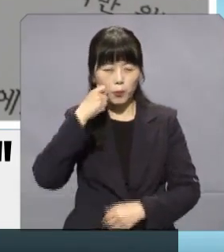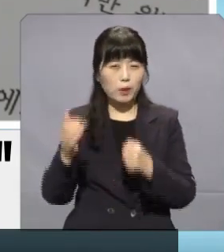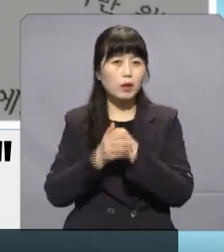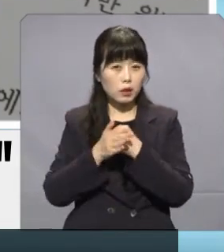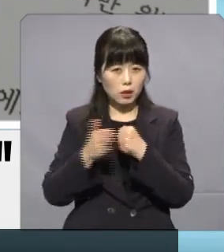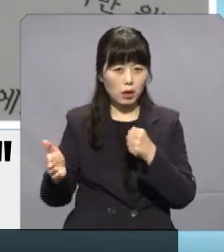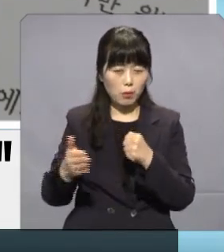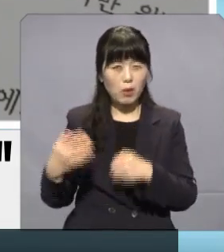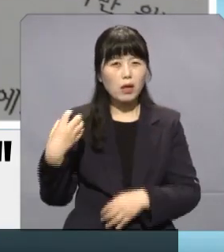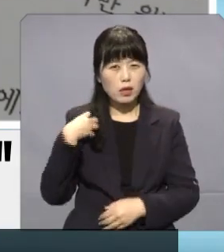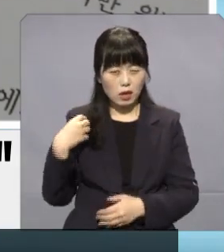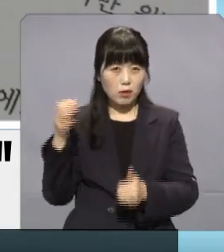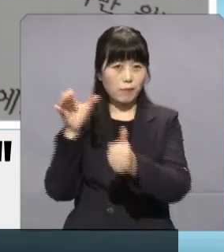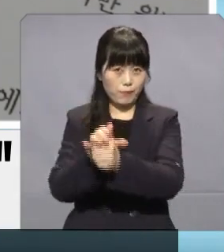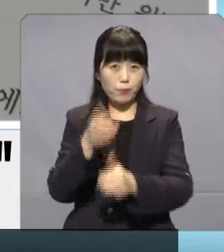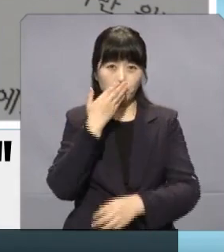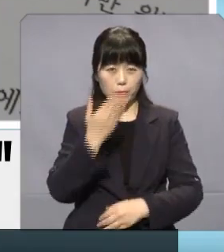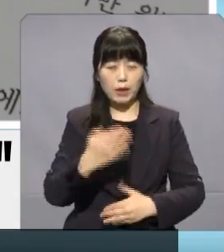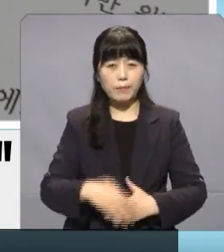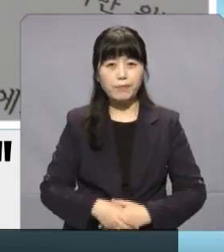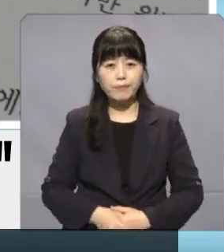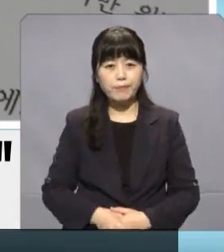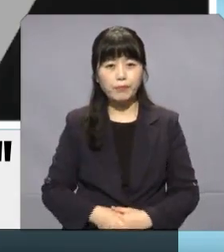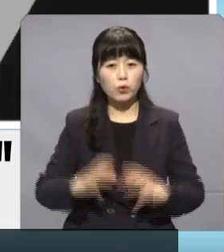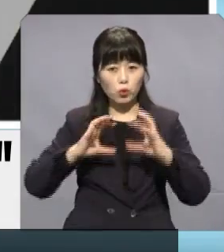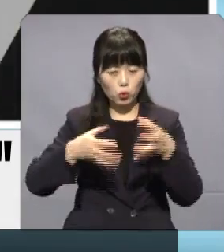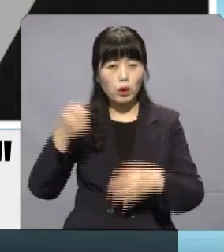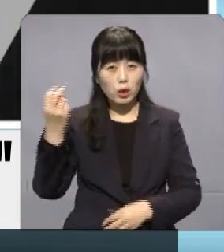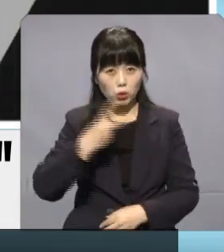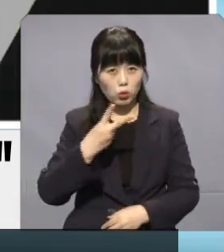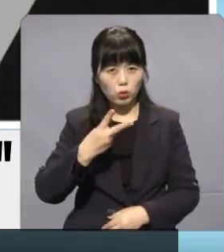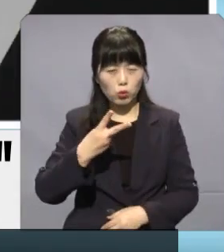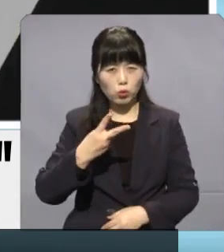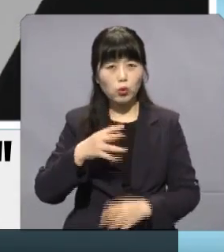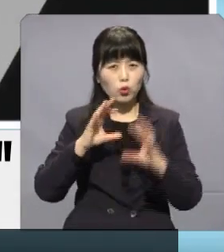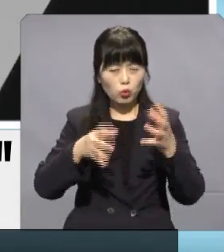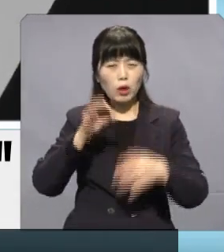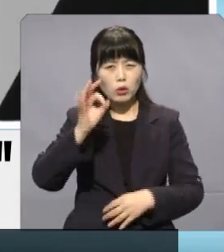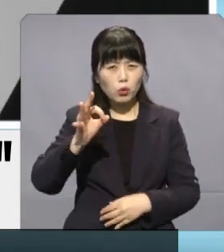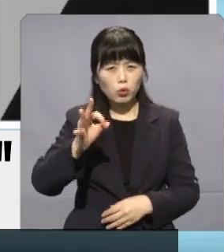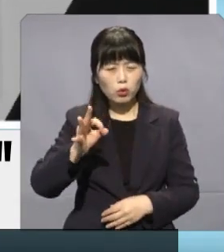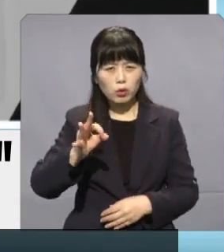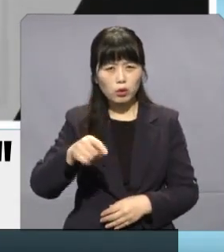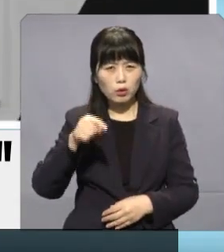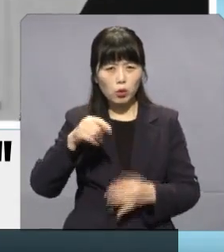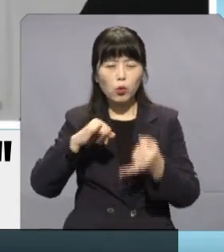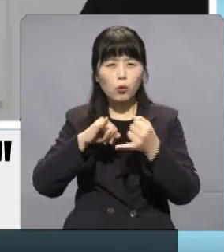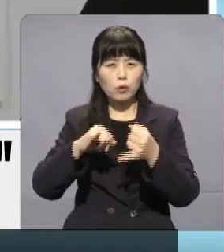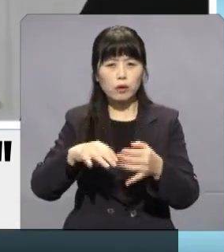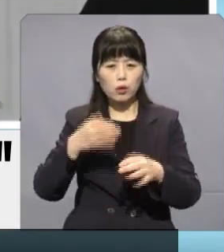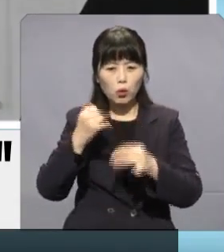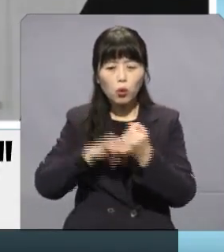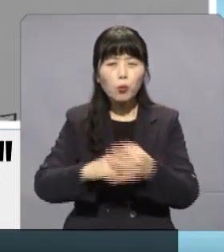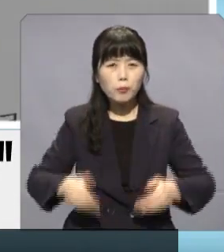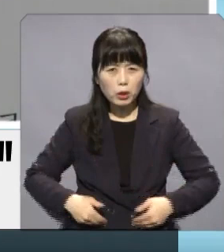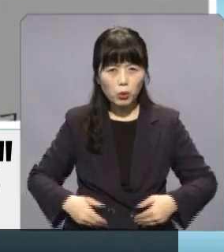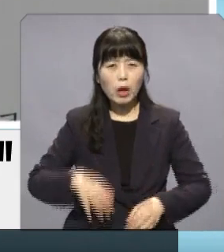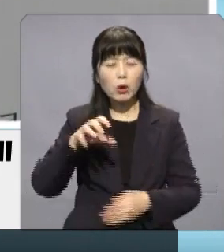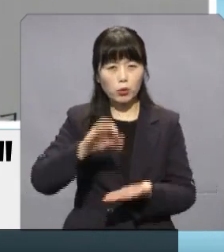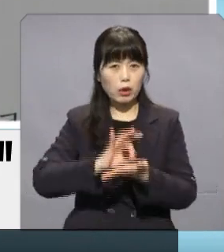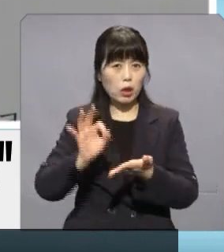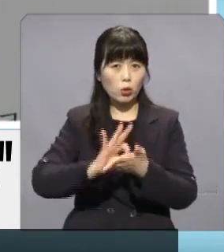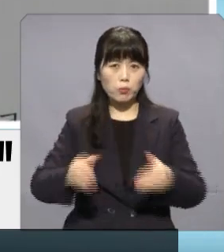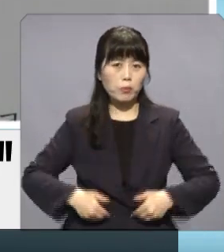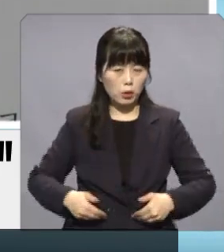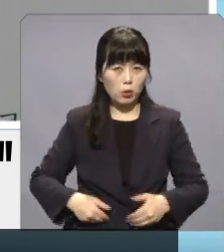부분에 대해서 책임을 좀 질 필요가 있다고 봅니다 그 국가 또는 눈먼 돈이 아닙니다 그리고이 국가보조금을 지방에서 쓰는